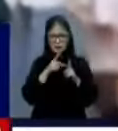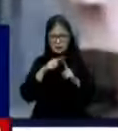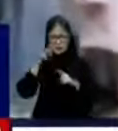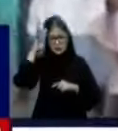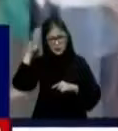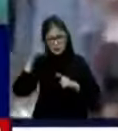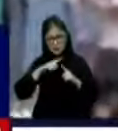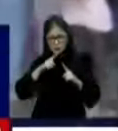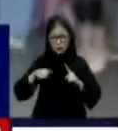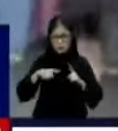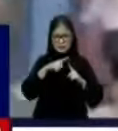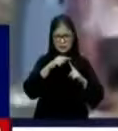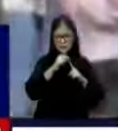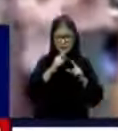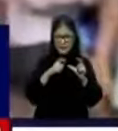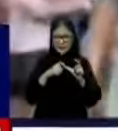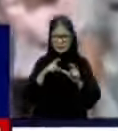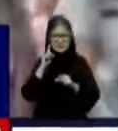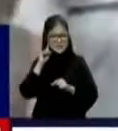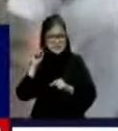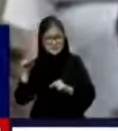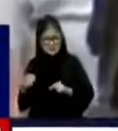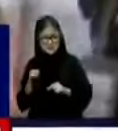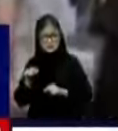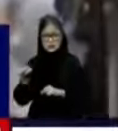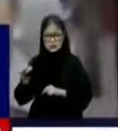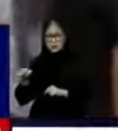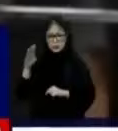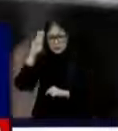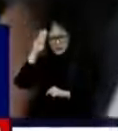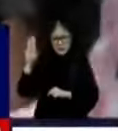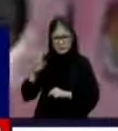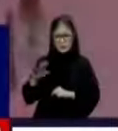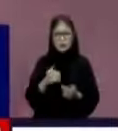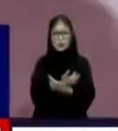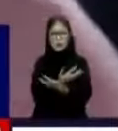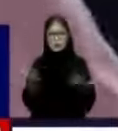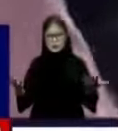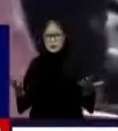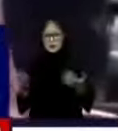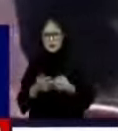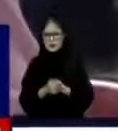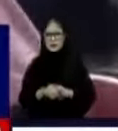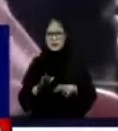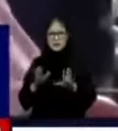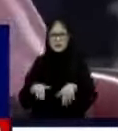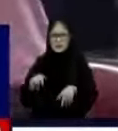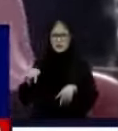Sudipyo dan istrinya Liliana Tanu Sudipyo juga menyapa warga yang ada di sana.